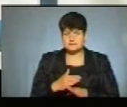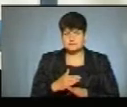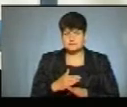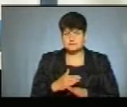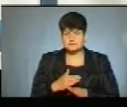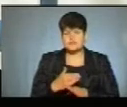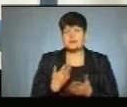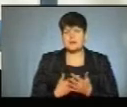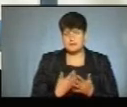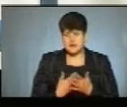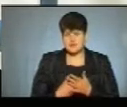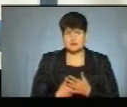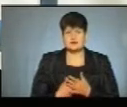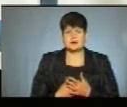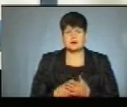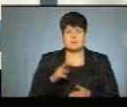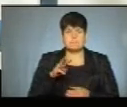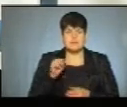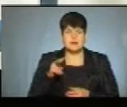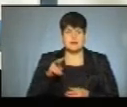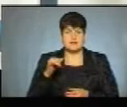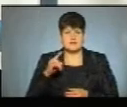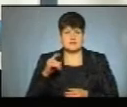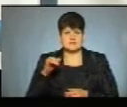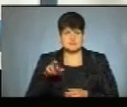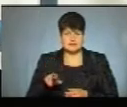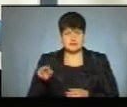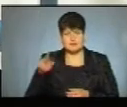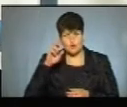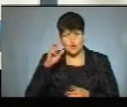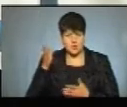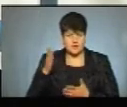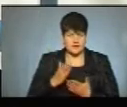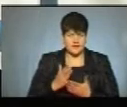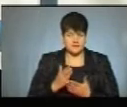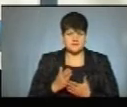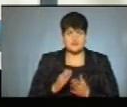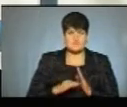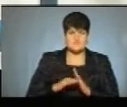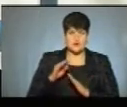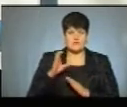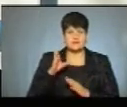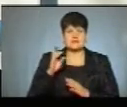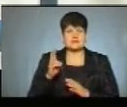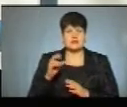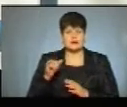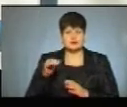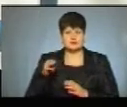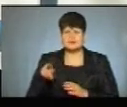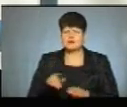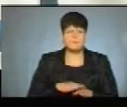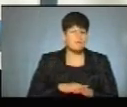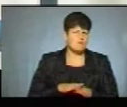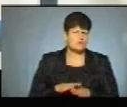ну, наприклад, якщо я не помиляюся, в Малайзії, тобто там король їхній є верховним скаутом, і там повністю